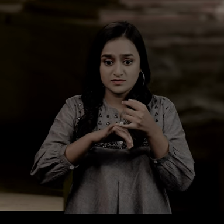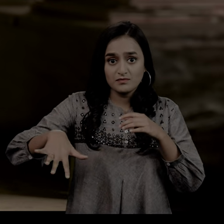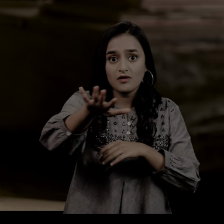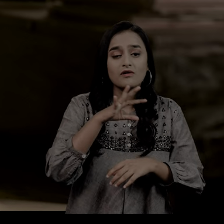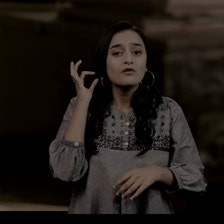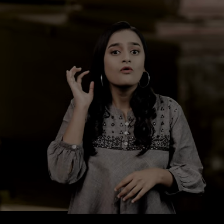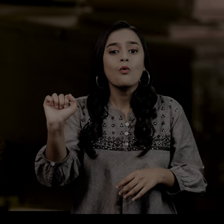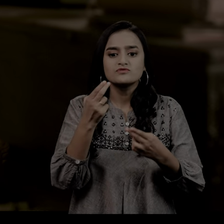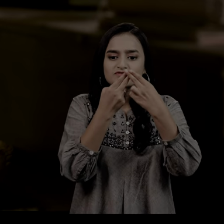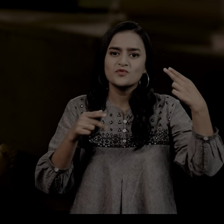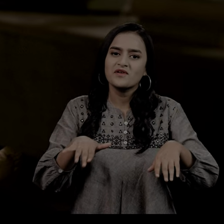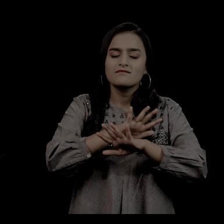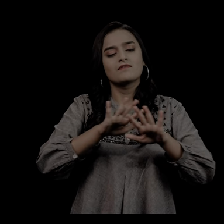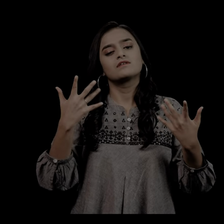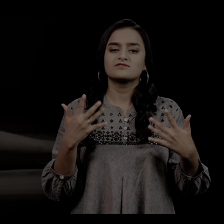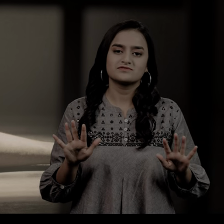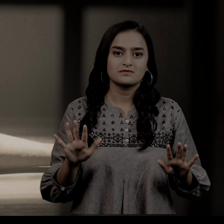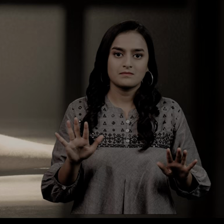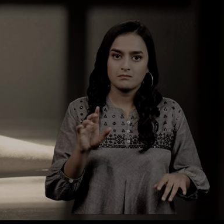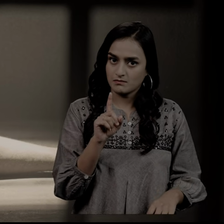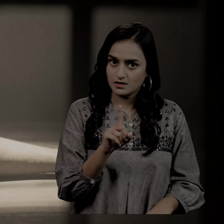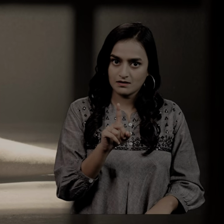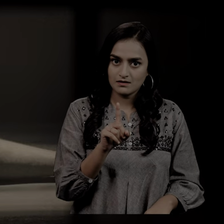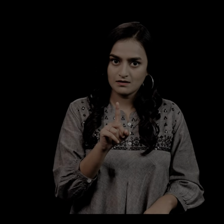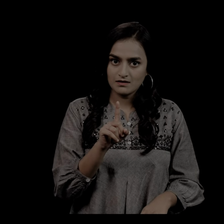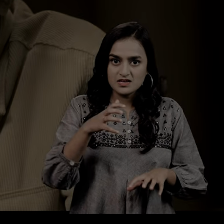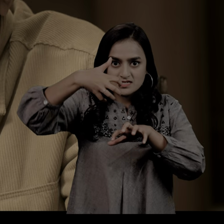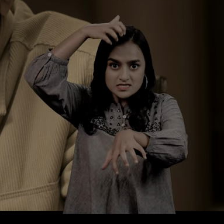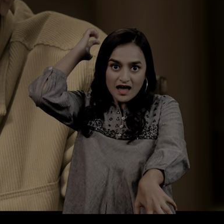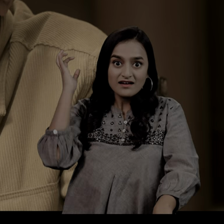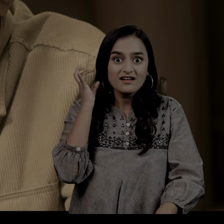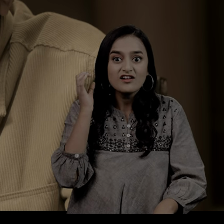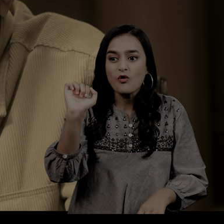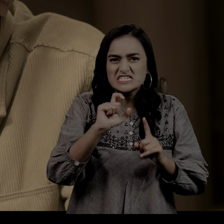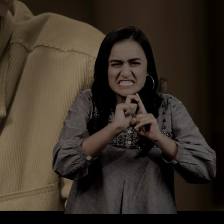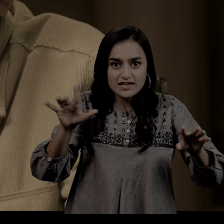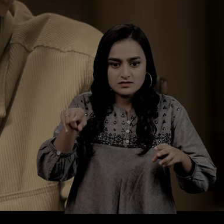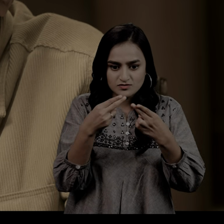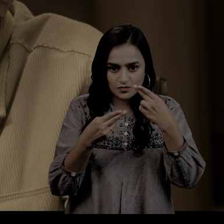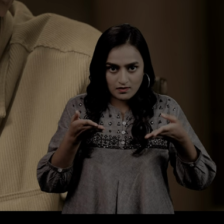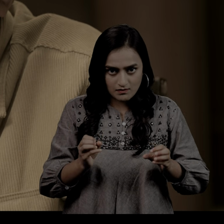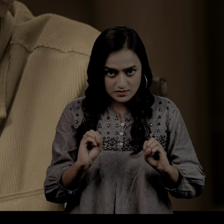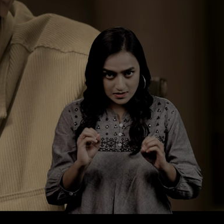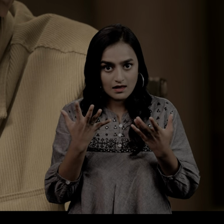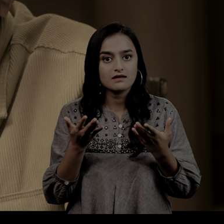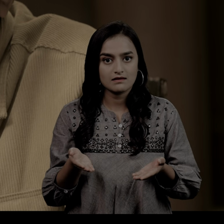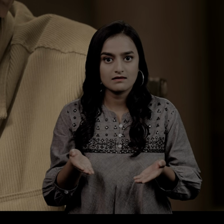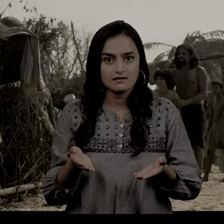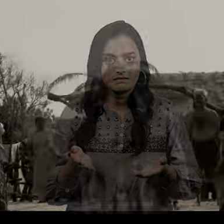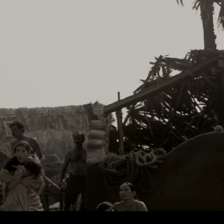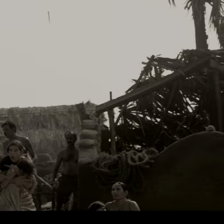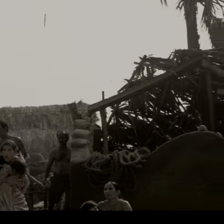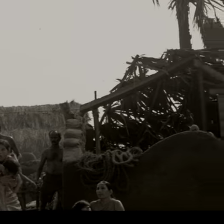स्टूर्ट पुरम नागिश्वर राँ की कहानी यह पर खत्म हो बै। लेकिन टाइगर नागिश्वर राँ की कहानी यहां से